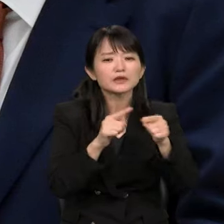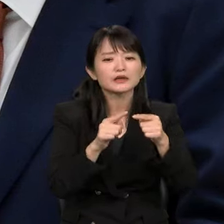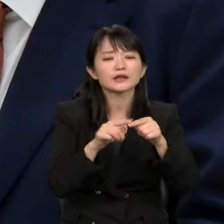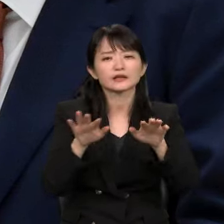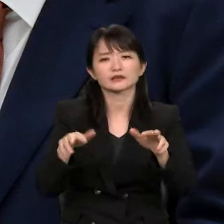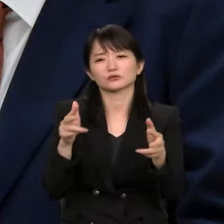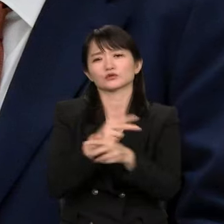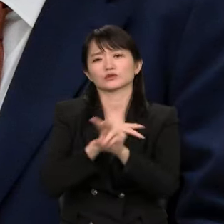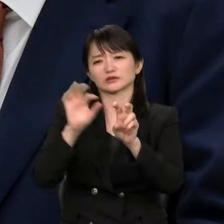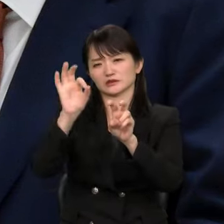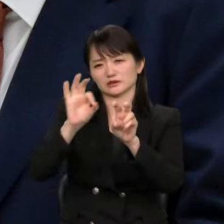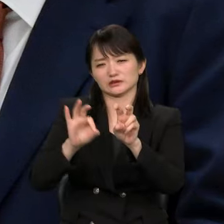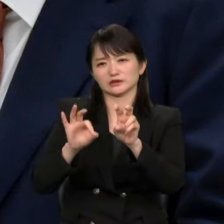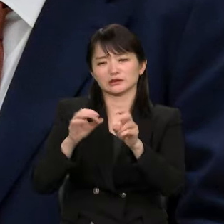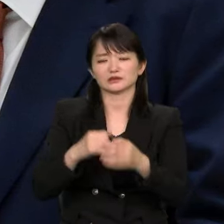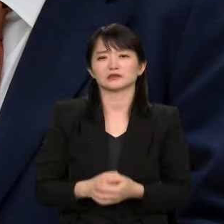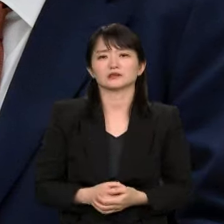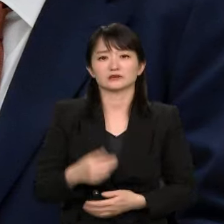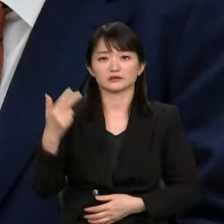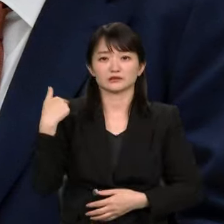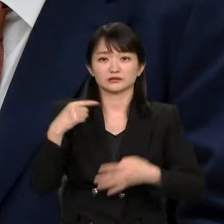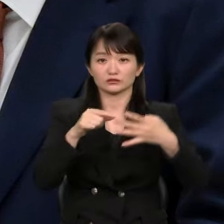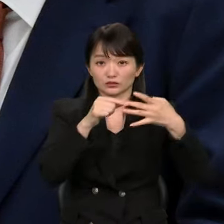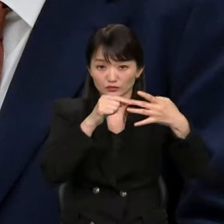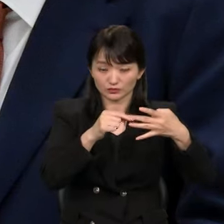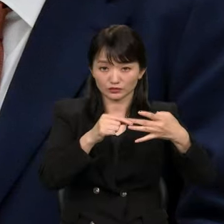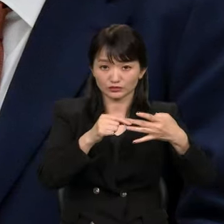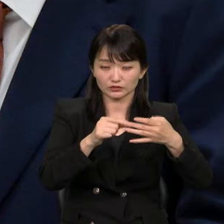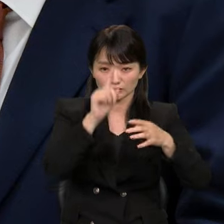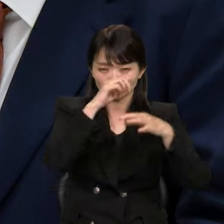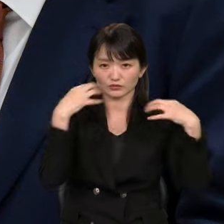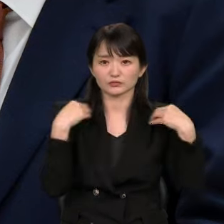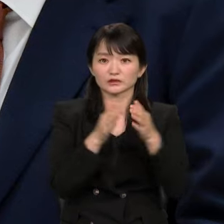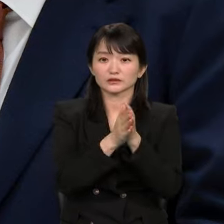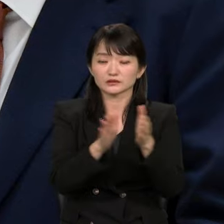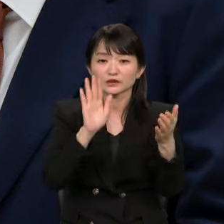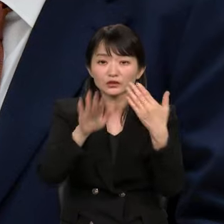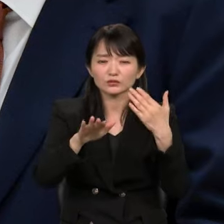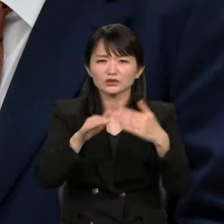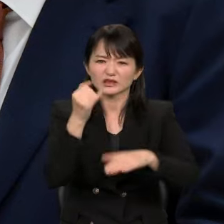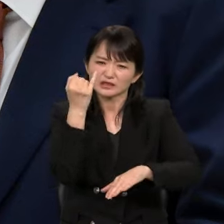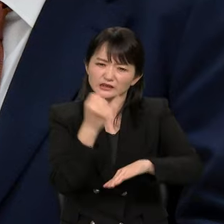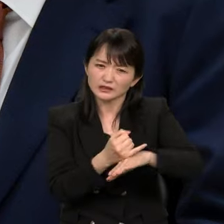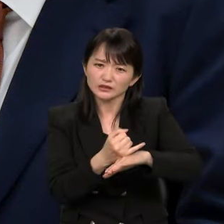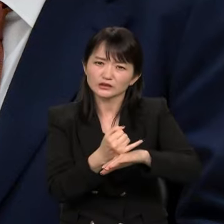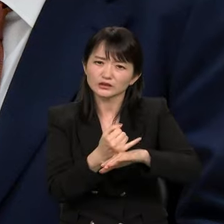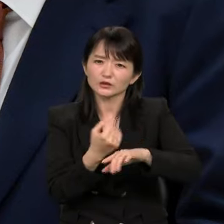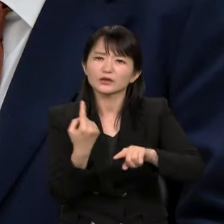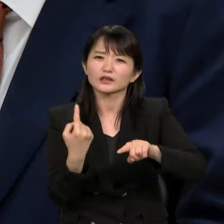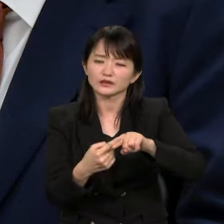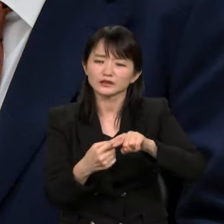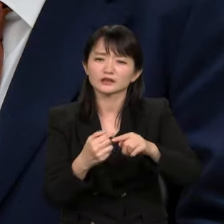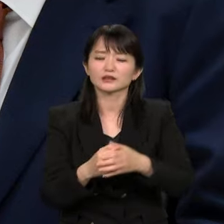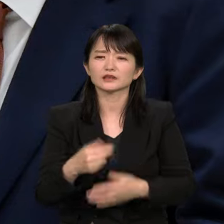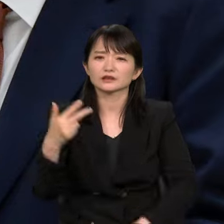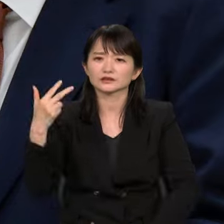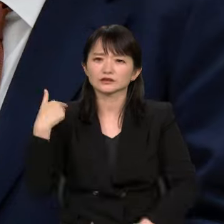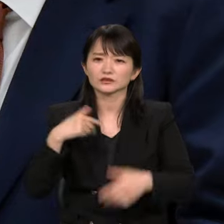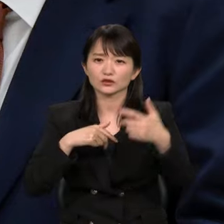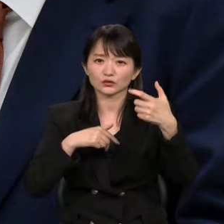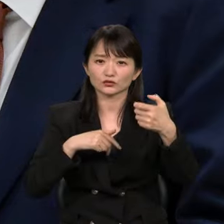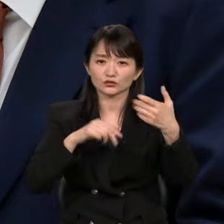나타났습니다. 지난달 둘째 주 정부 출범 이후 최저치를 기록했을 때와 같습니다. 지난주